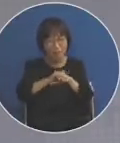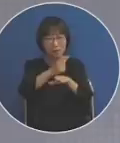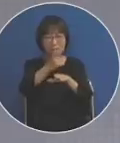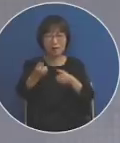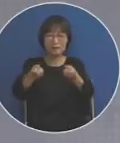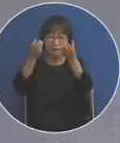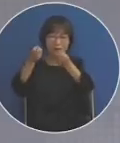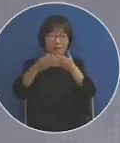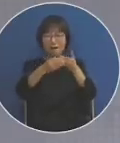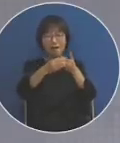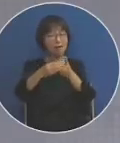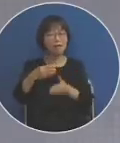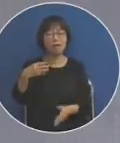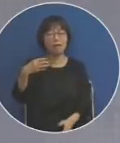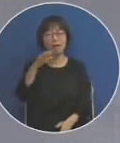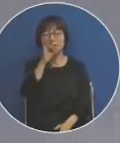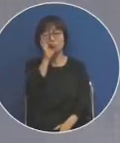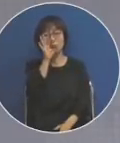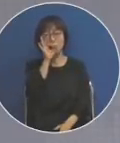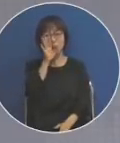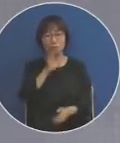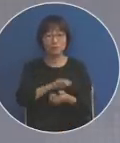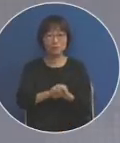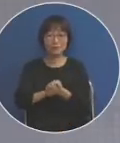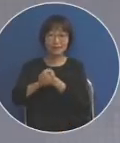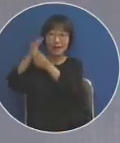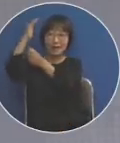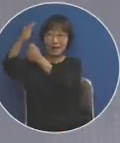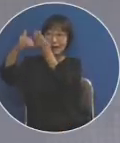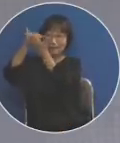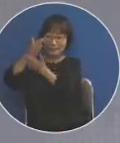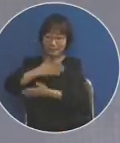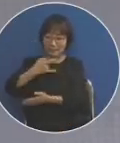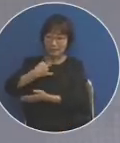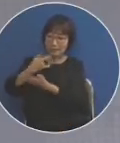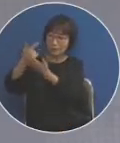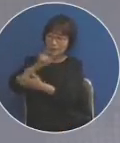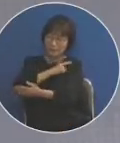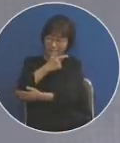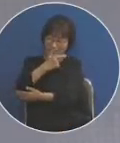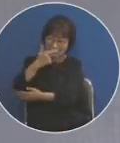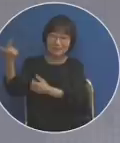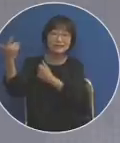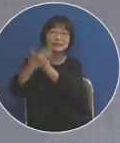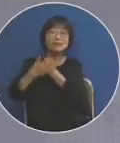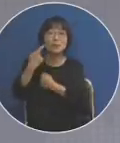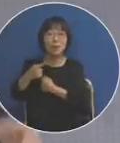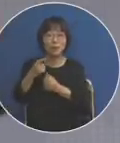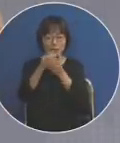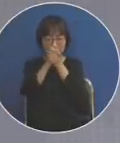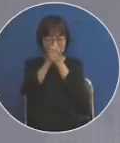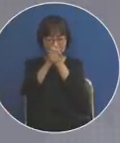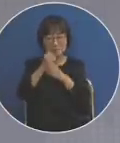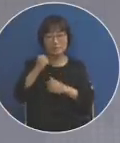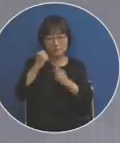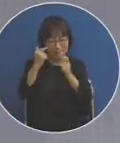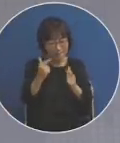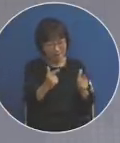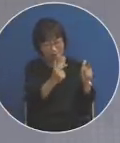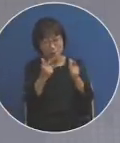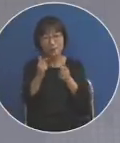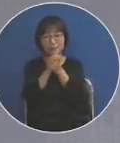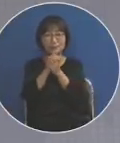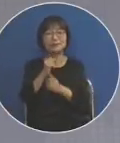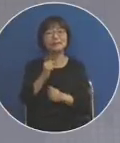conferences or anything. 나는 그게 가장 제게 주신 하나님 큰 은혜라고 생각합니다. That is the greatest grace that God has given to me. 근데 많은 분들